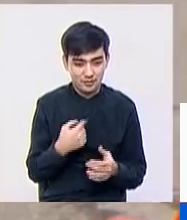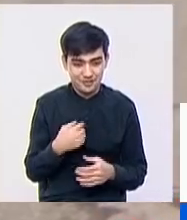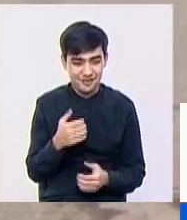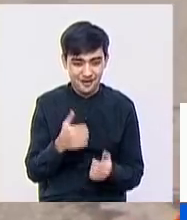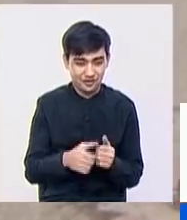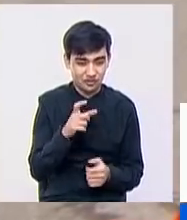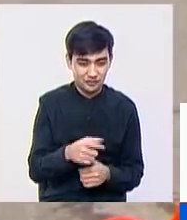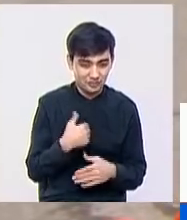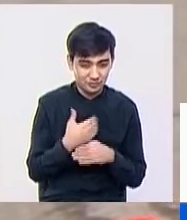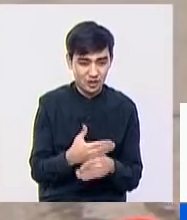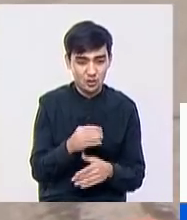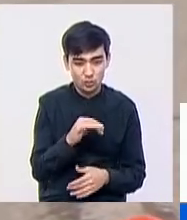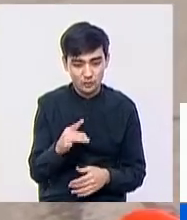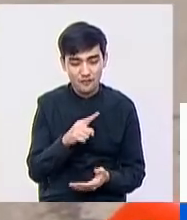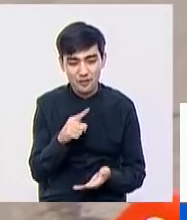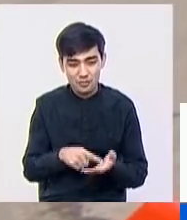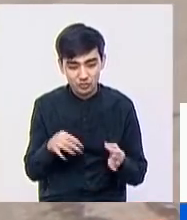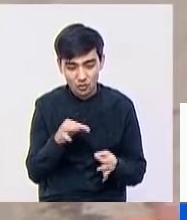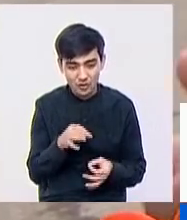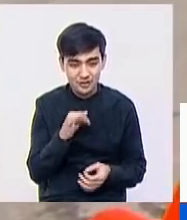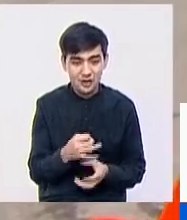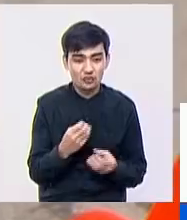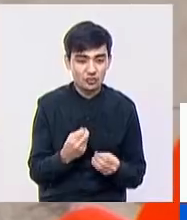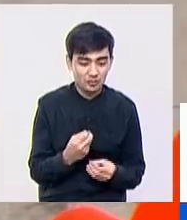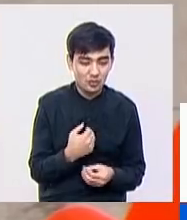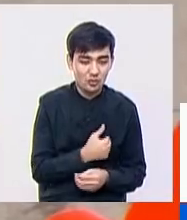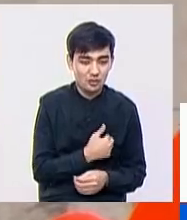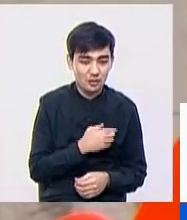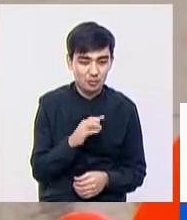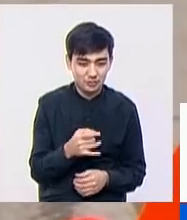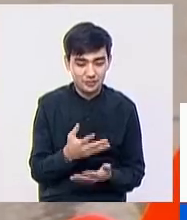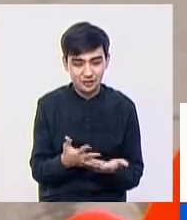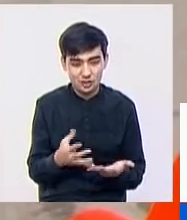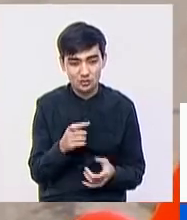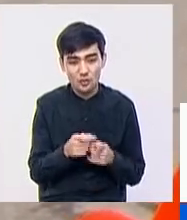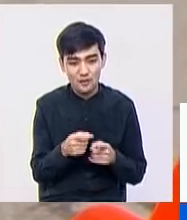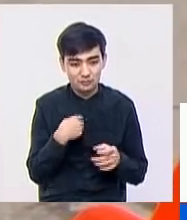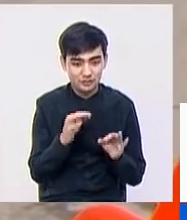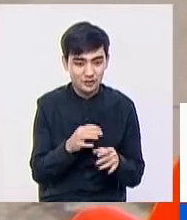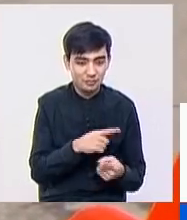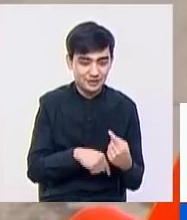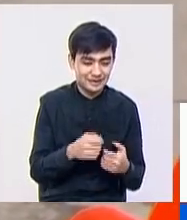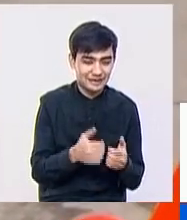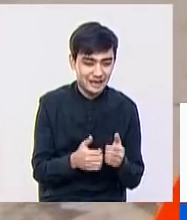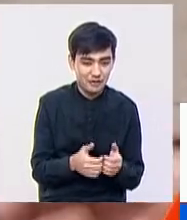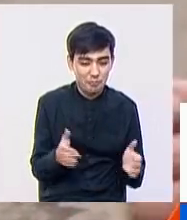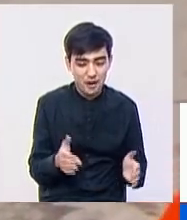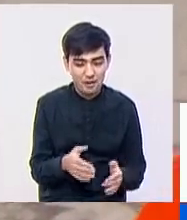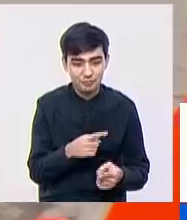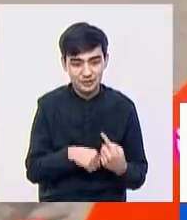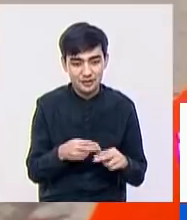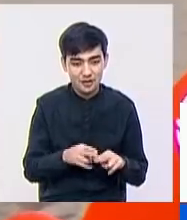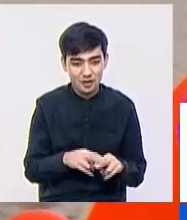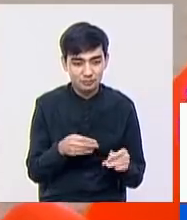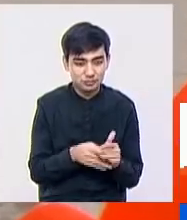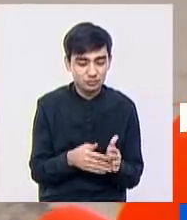гражданину помочь по юридическому вопросу. И еще хотел бы там пару слов сказать. Предприниматели малого и среднего бизнеса,